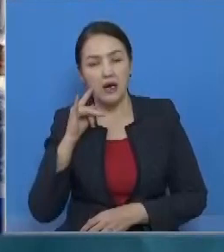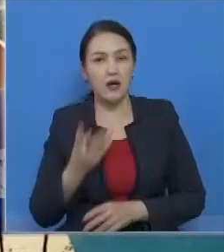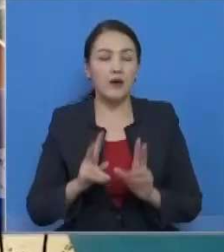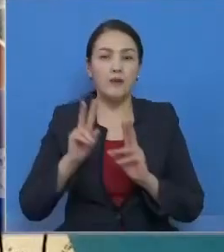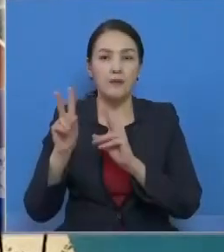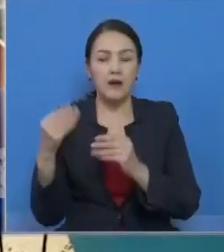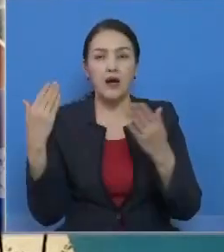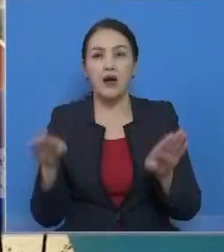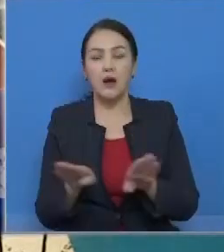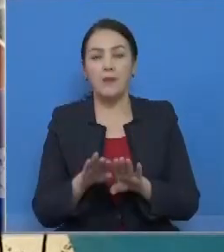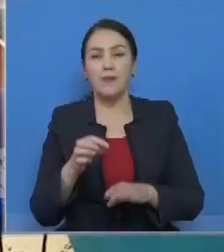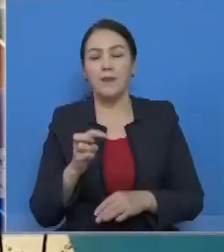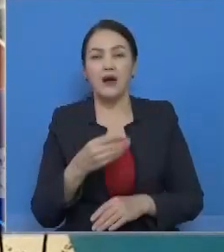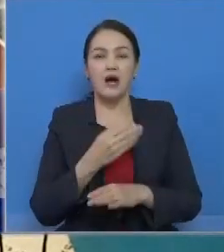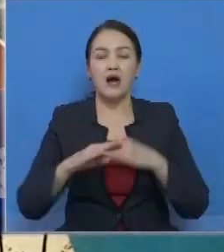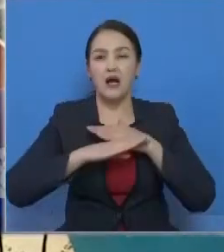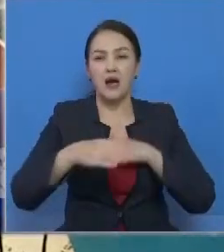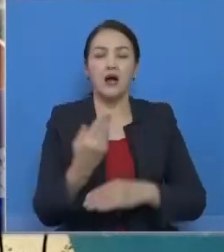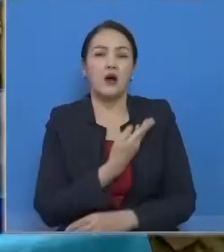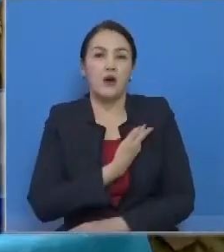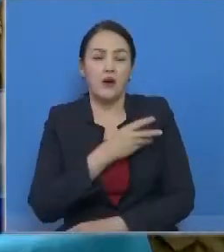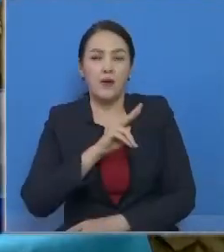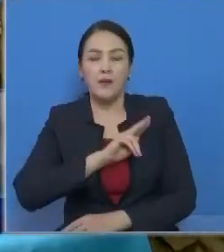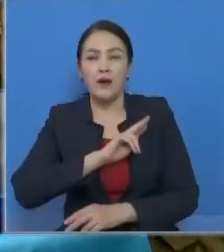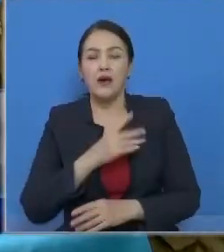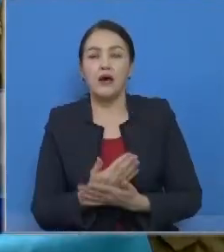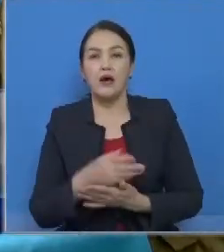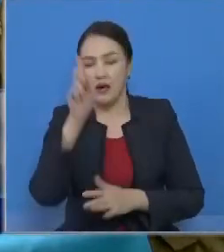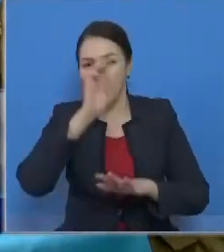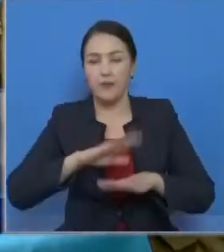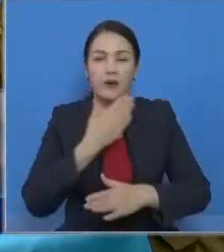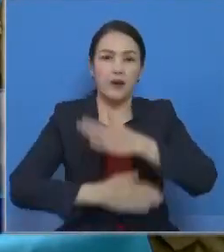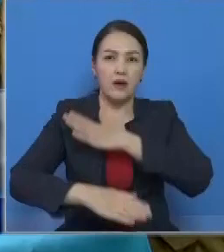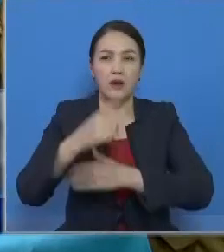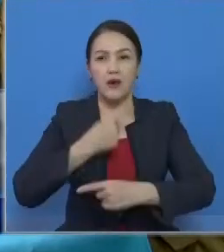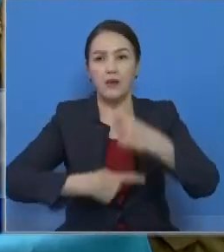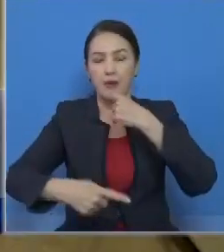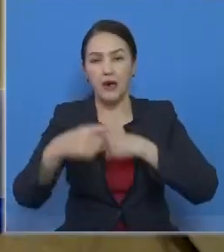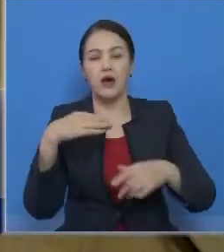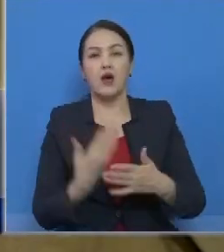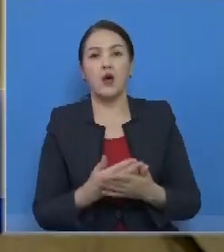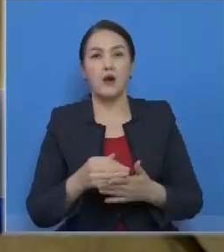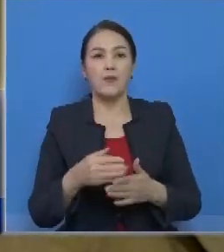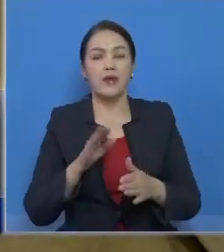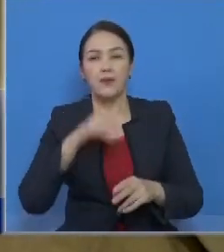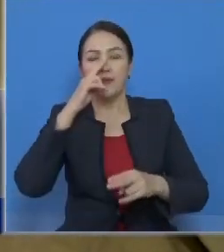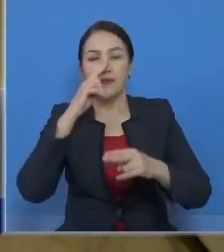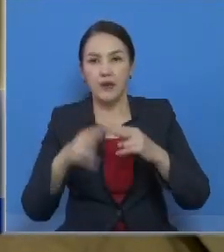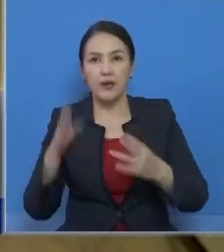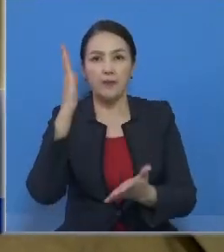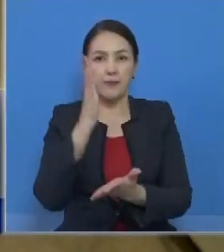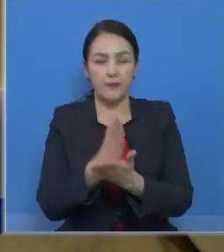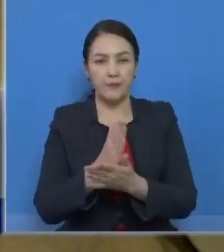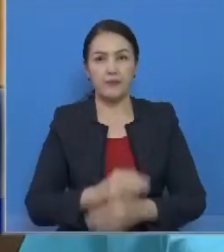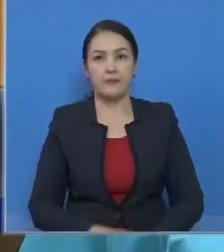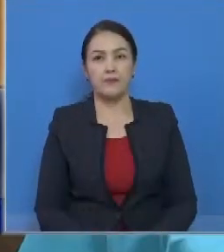аттанды. Мұндағаны майдан алаңында ерлікпен қаза тапса, біразы елге мүгедек болып оралды. Арасында із-түссіз жоғалғандары да